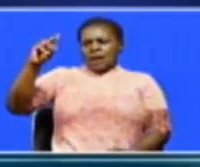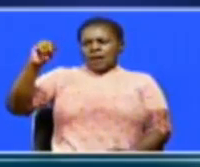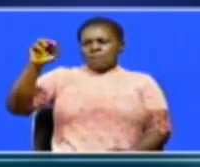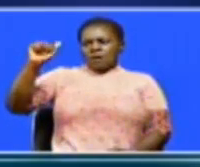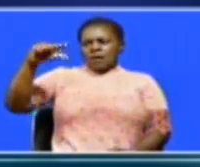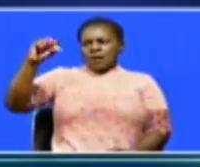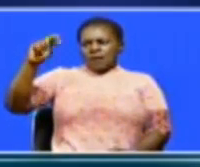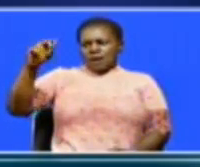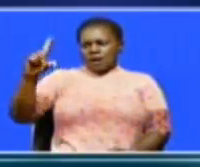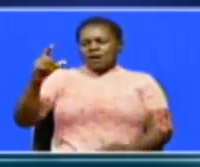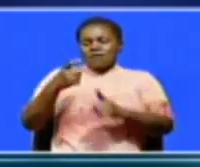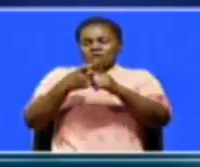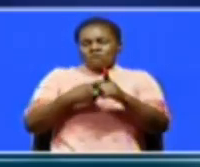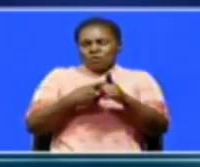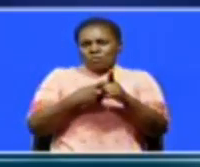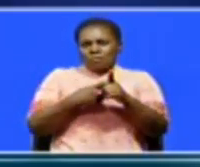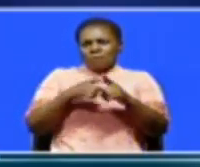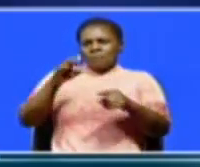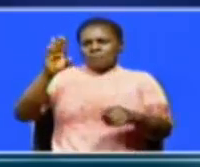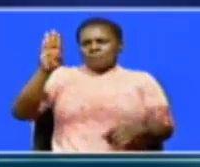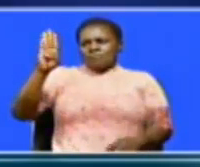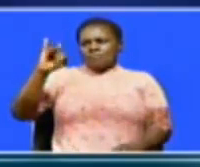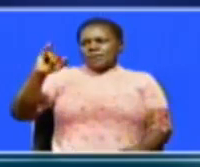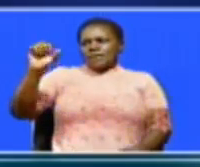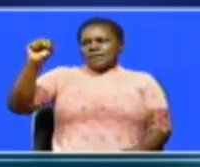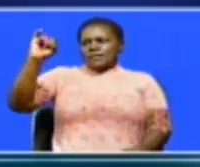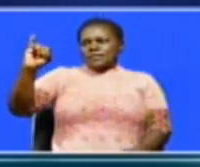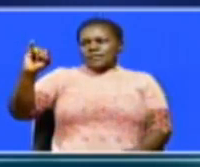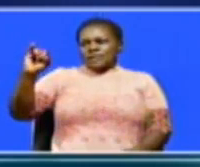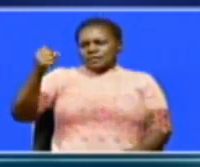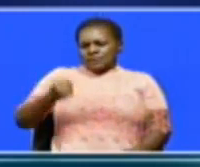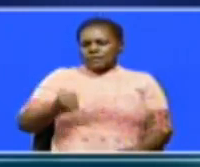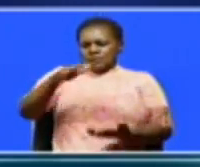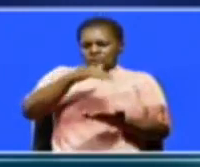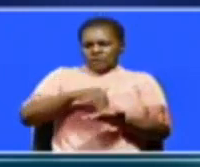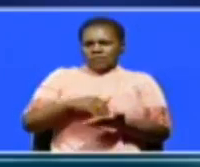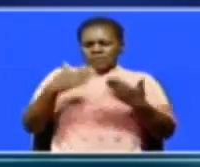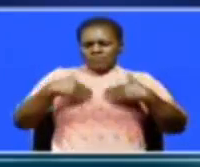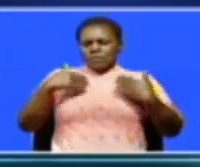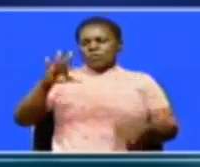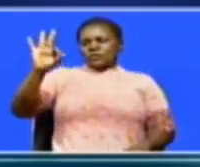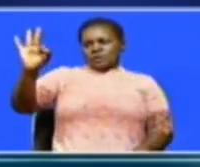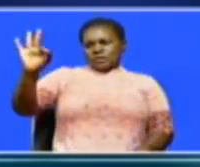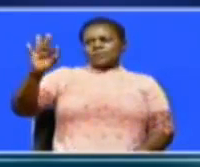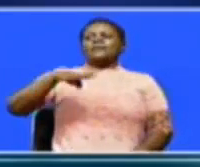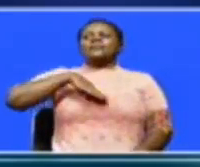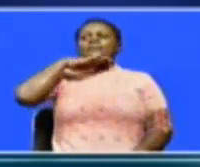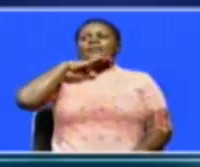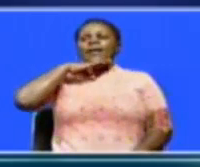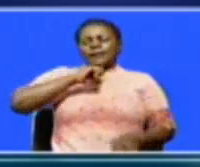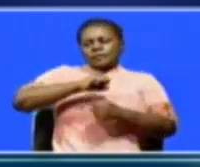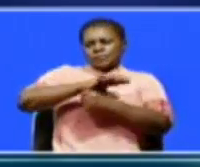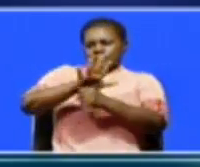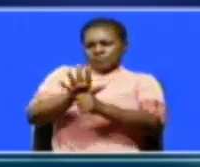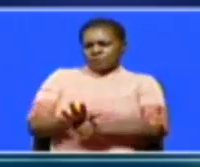and one from Bisil in Kajiado Central. Hata hivyo, watu watatu wamefariki kutokana na corona